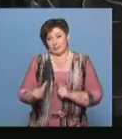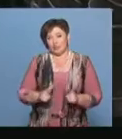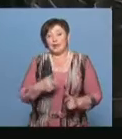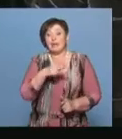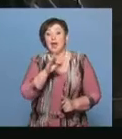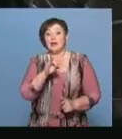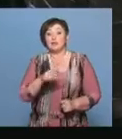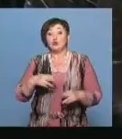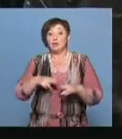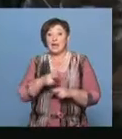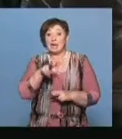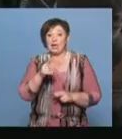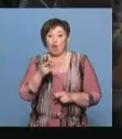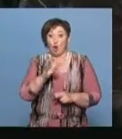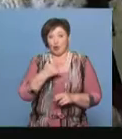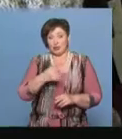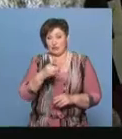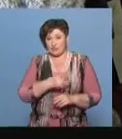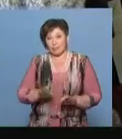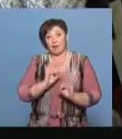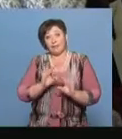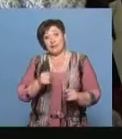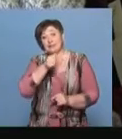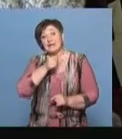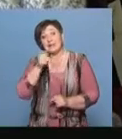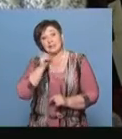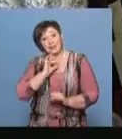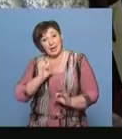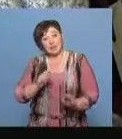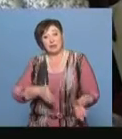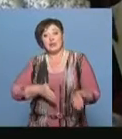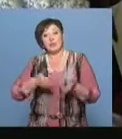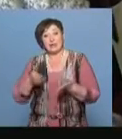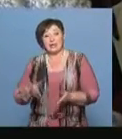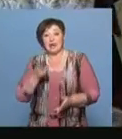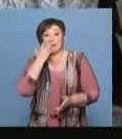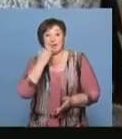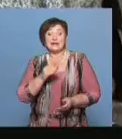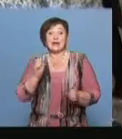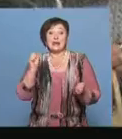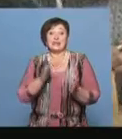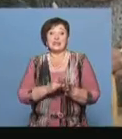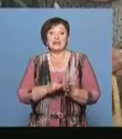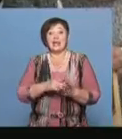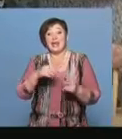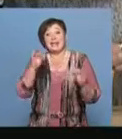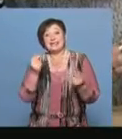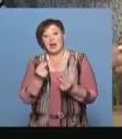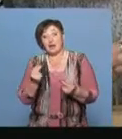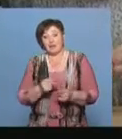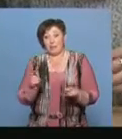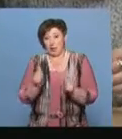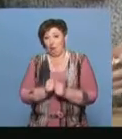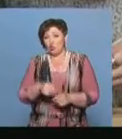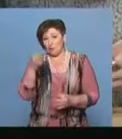единственный, кто вяжет лыко у нас в республике. Поделиться секретами мастера пригласили в Национальный центр декоративно-прикладного искусства. Такой